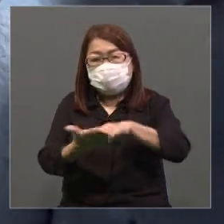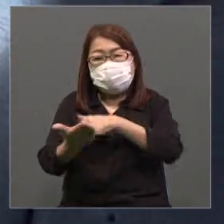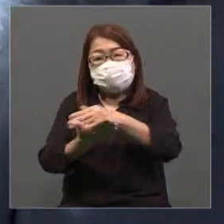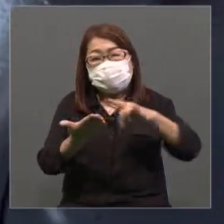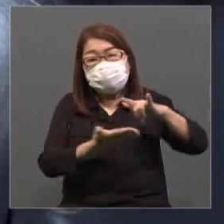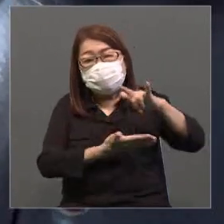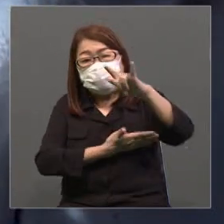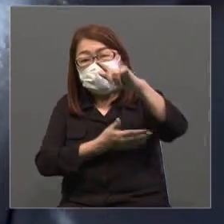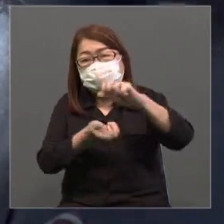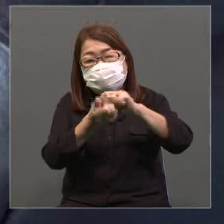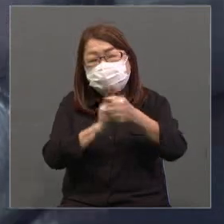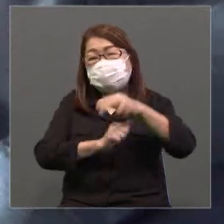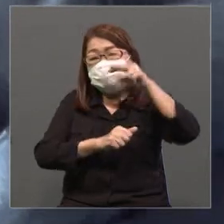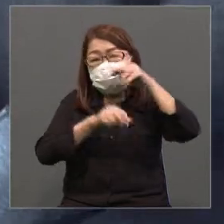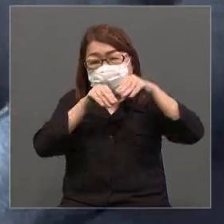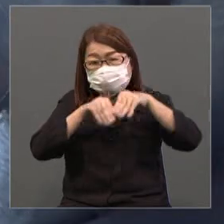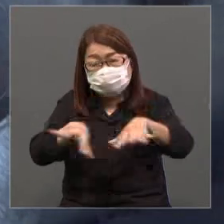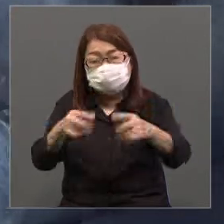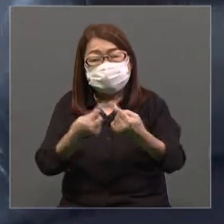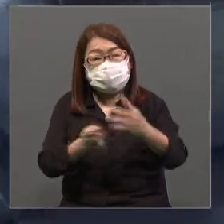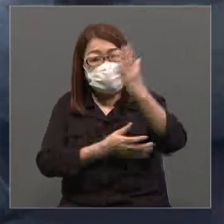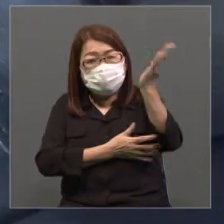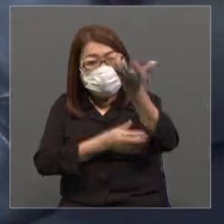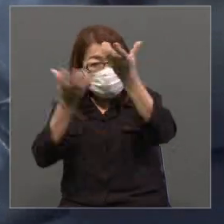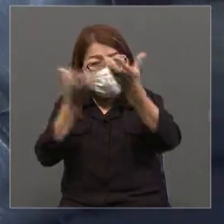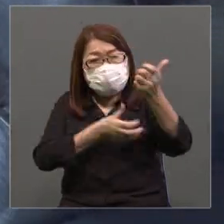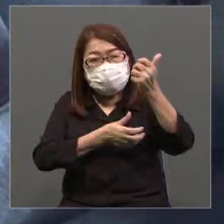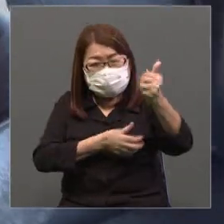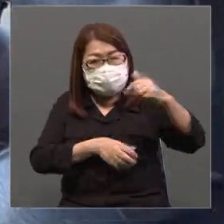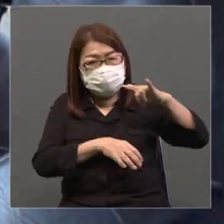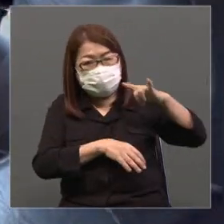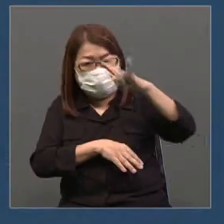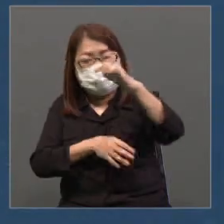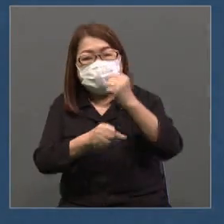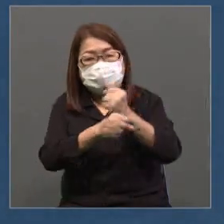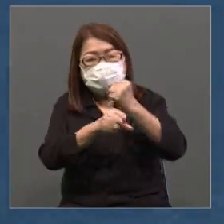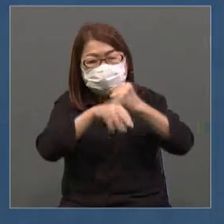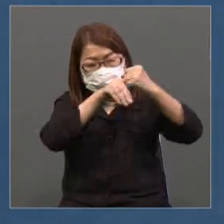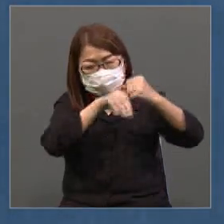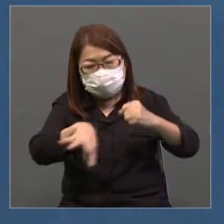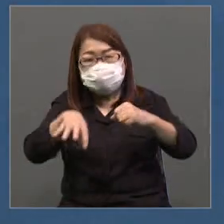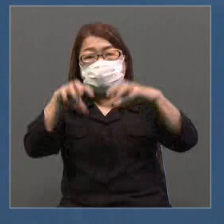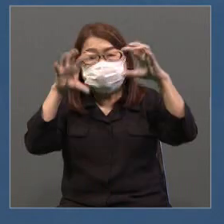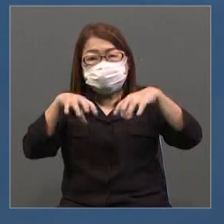ซึ่งถ้าเกิดสภาพอากาศเข้าเงื่อนไขก็จะขึ้นปฏิบัติการทำฝนหลวงทันทีครับ